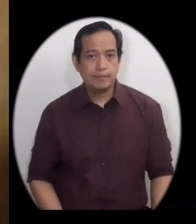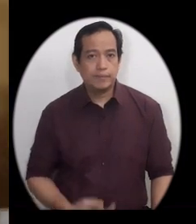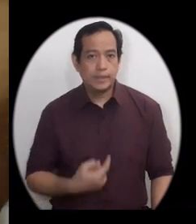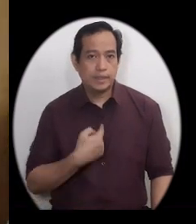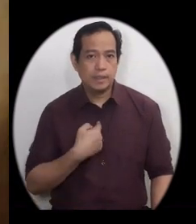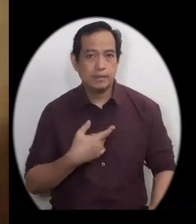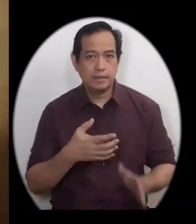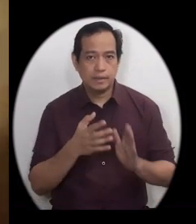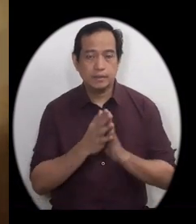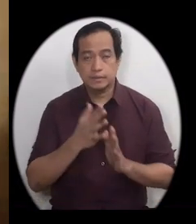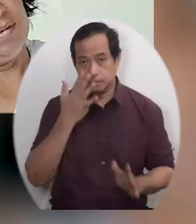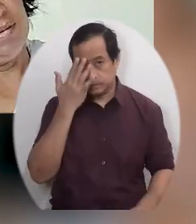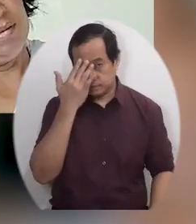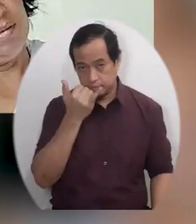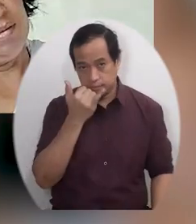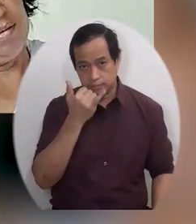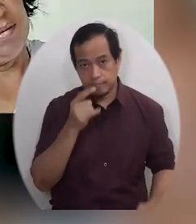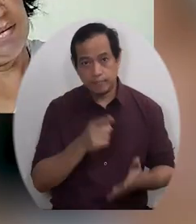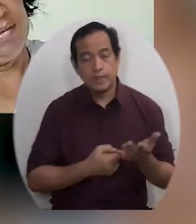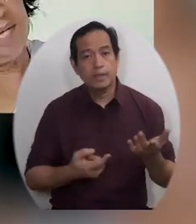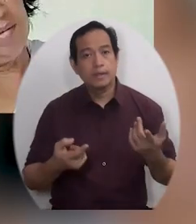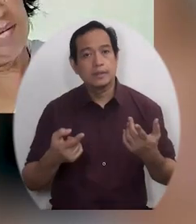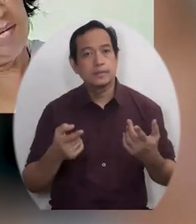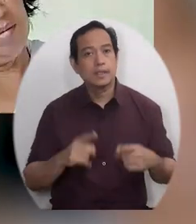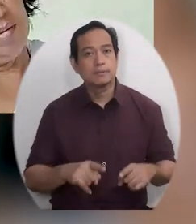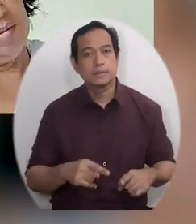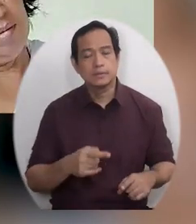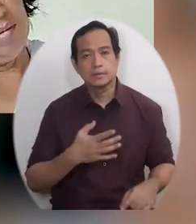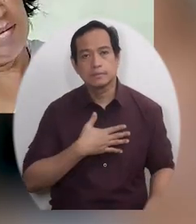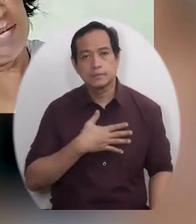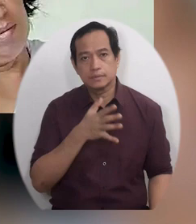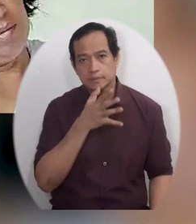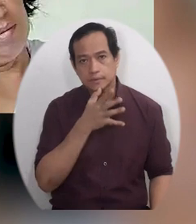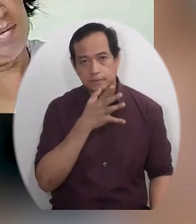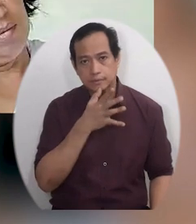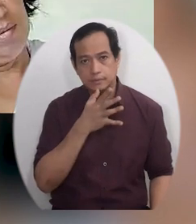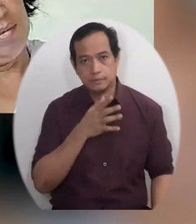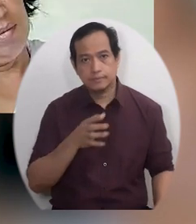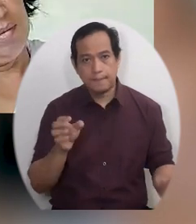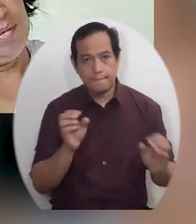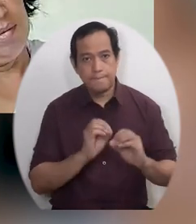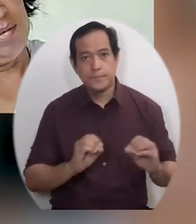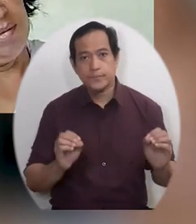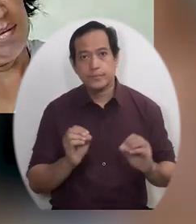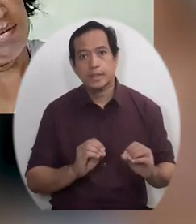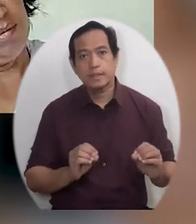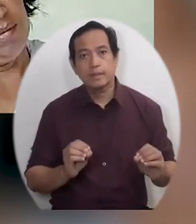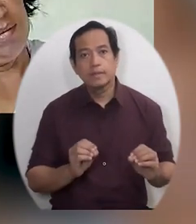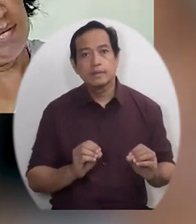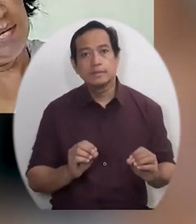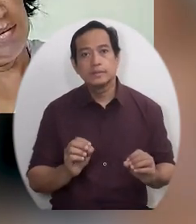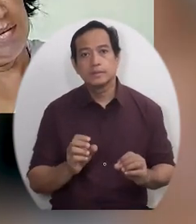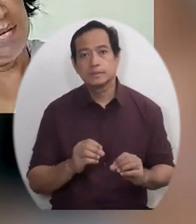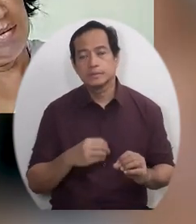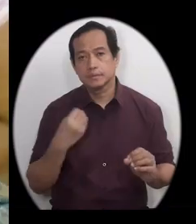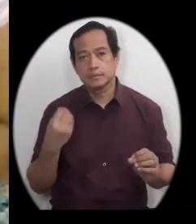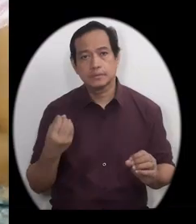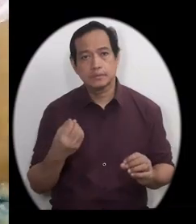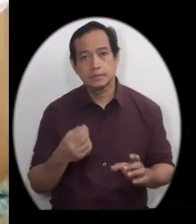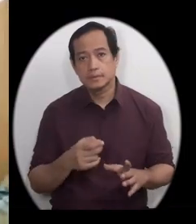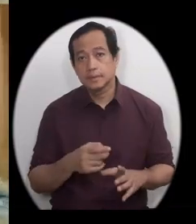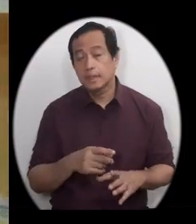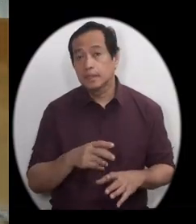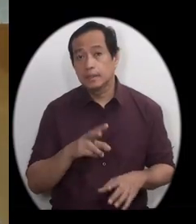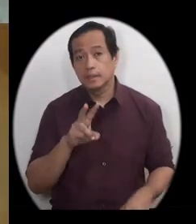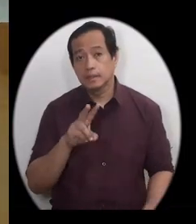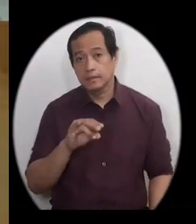napapatanong ako kung bakit nagkaganyan yung mama ko. Eh, wala namang bisyo, trabaho, bahay lang.